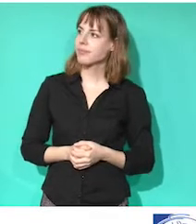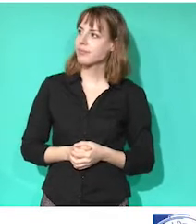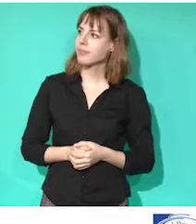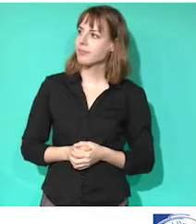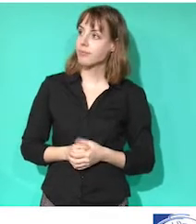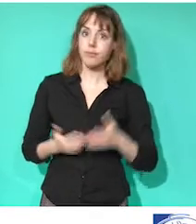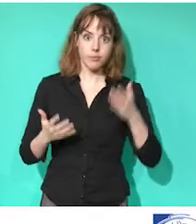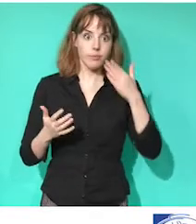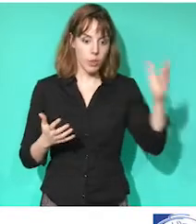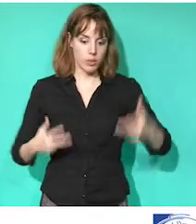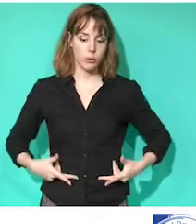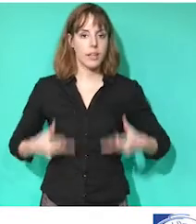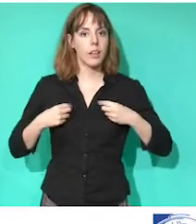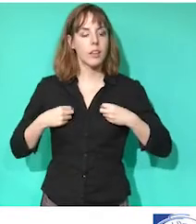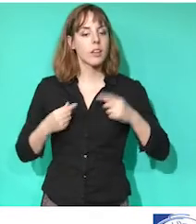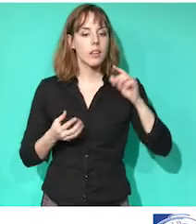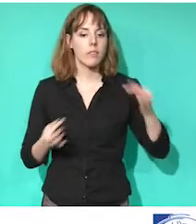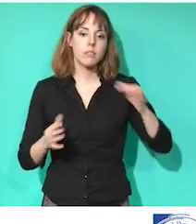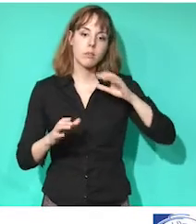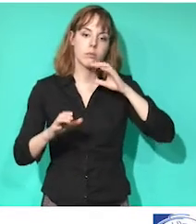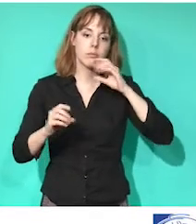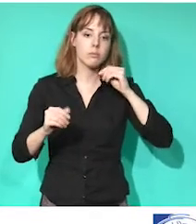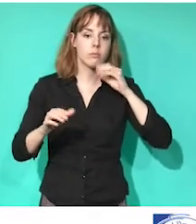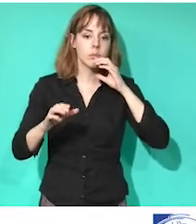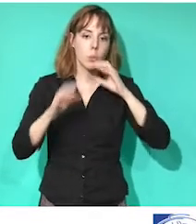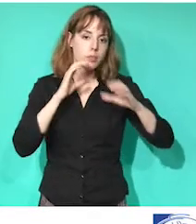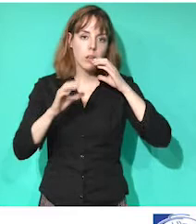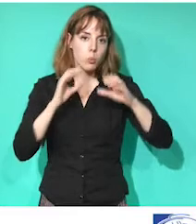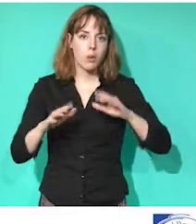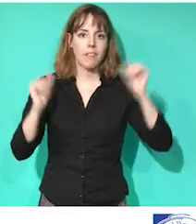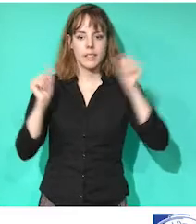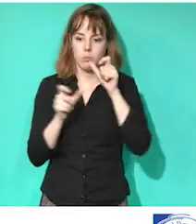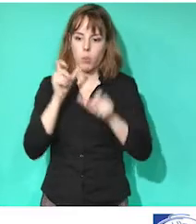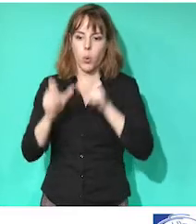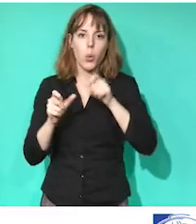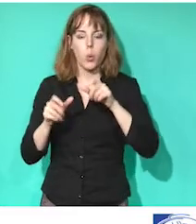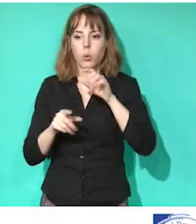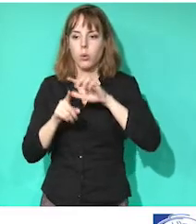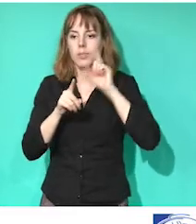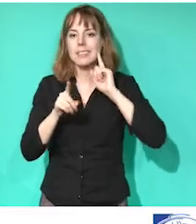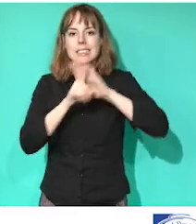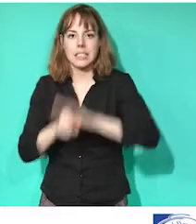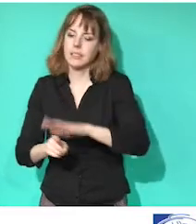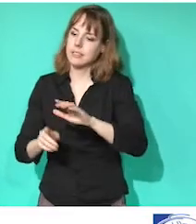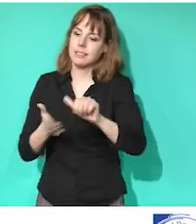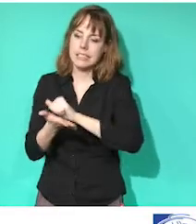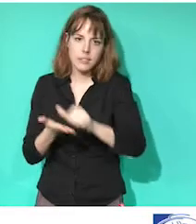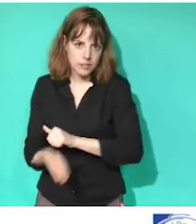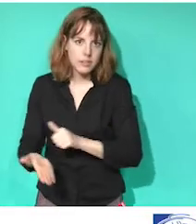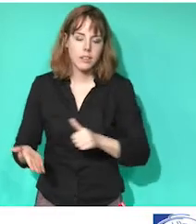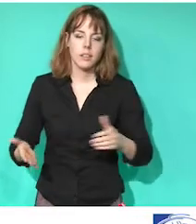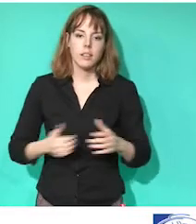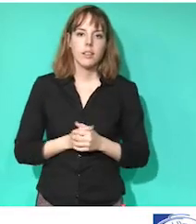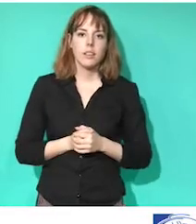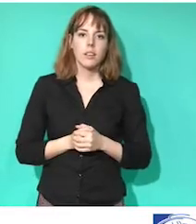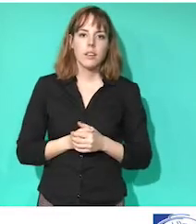Alors, un autre atelier. Oui, un autre atelier sur la communication non sexiste qui était porté par le Haut Conseil à l'égalité et toute femme, toute